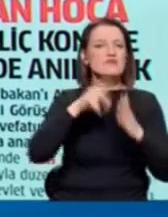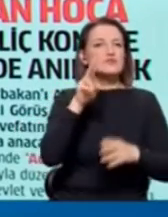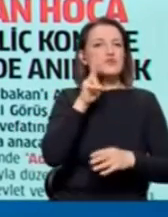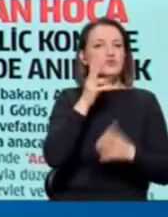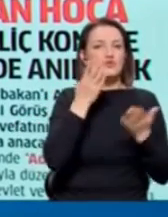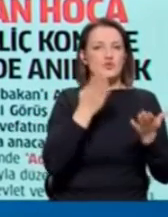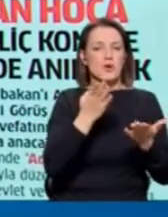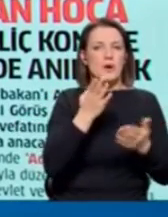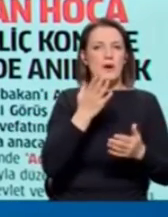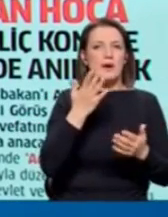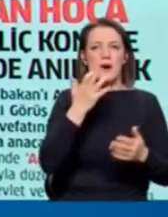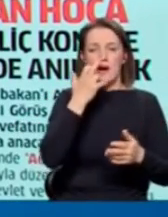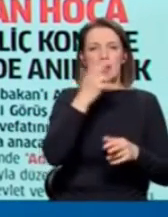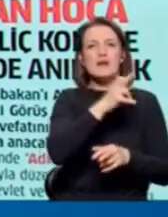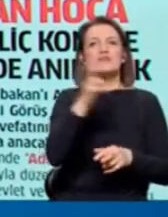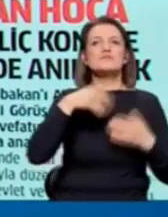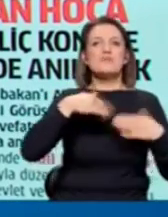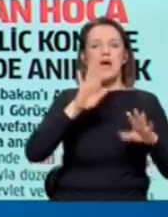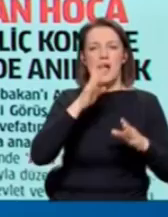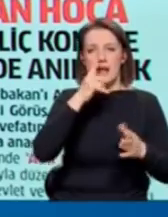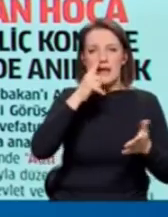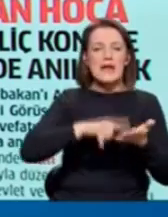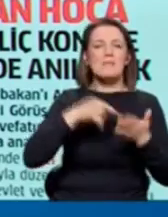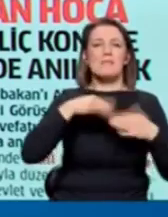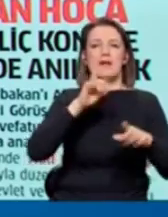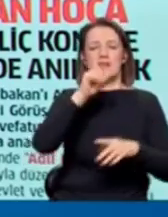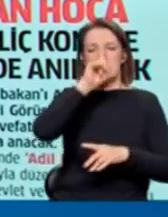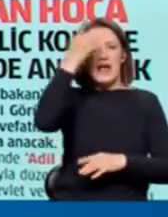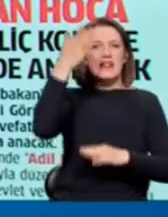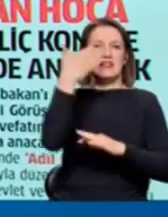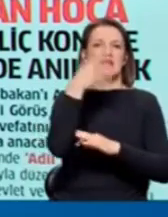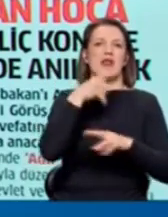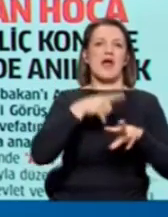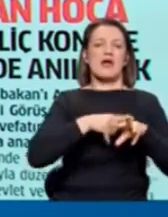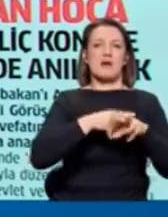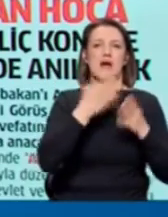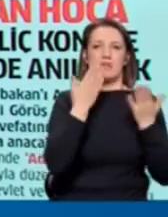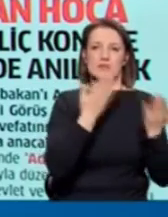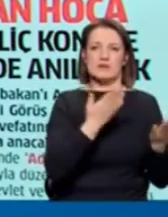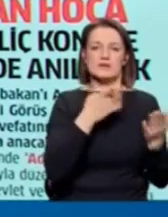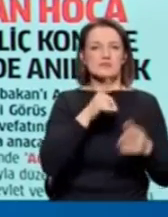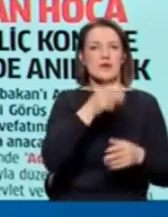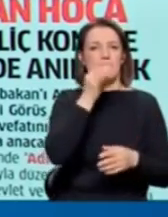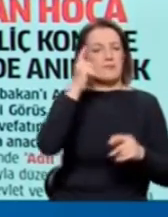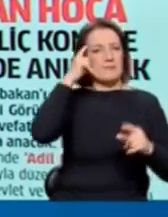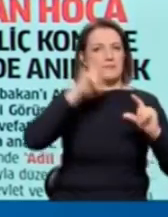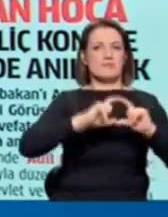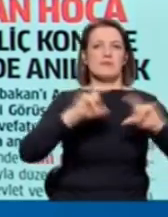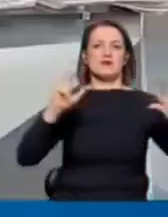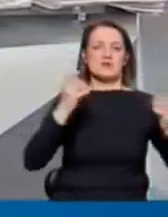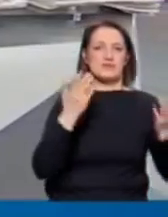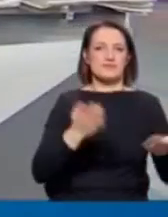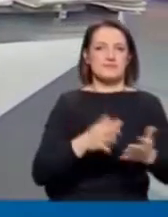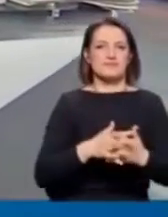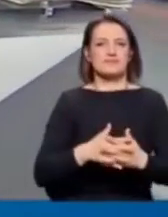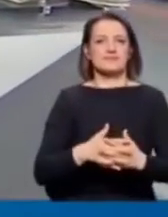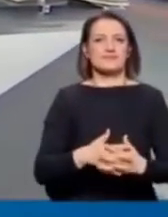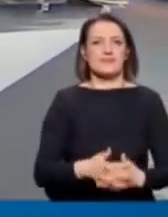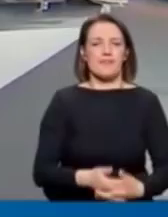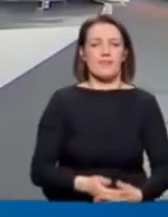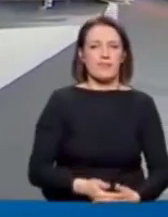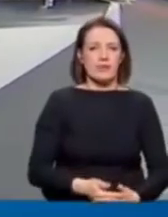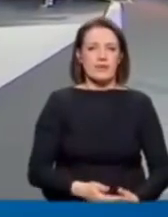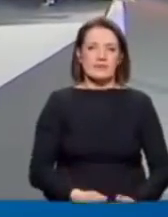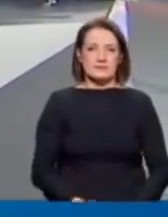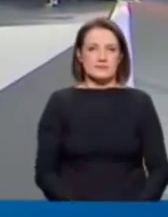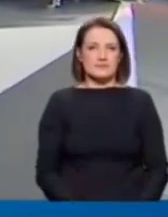neticesidir aldatmayan ve aldanmayan tek lider değer bakandır buradaki haberin manşeti açıklamalardan çıkan